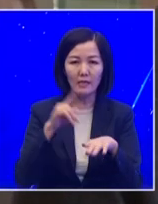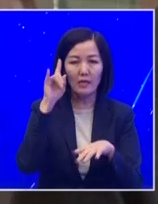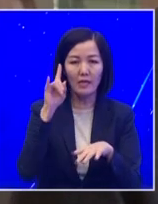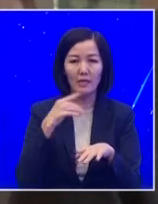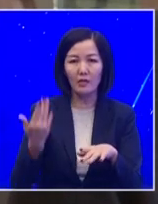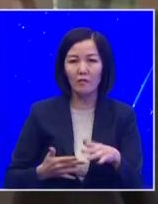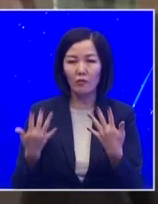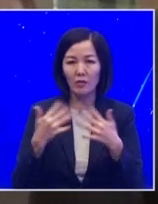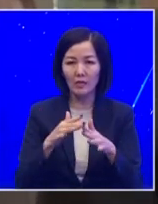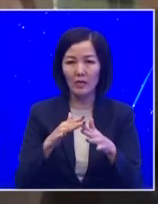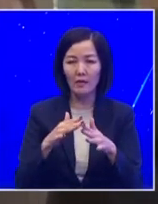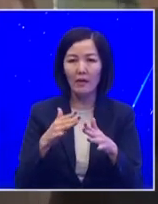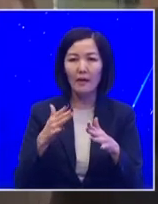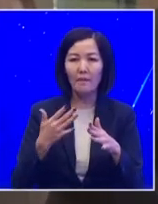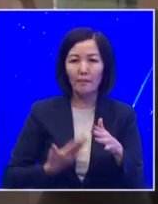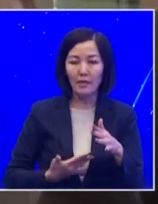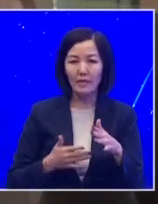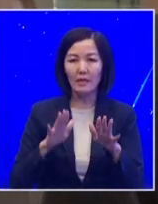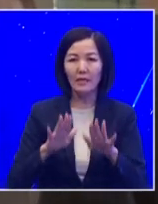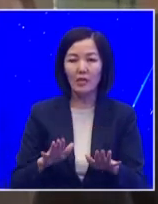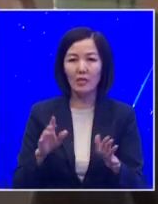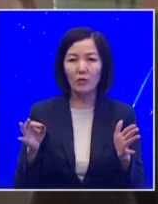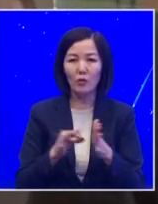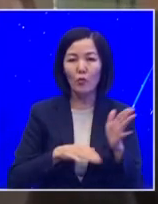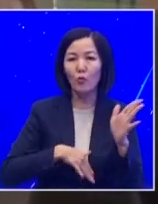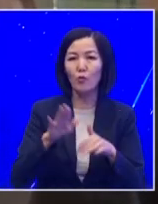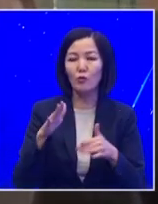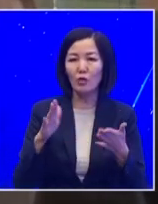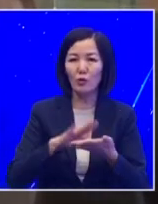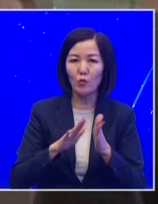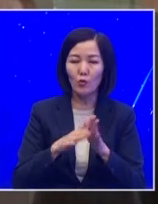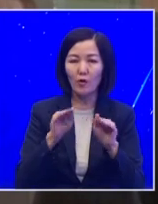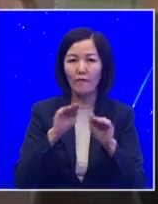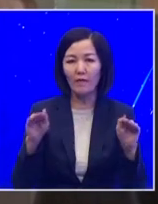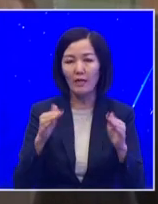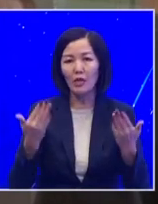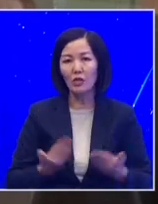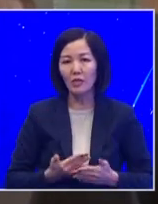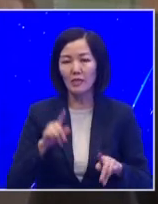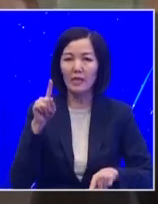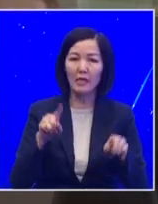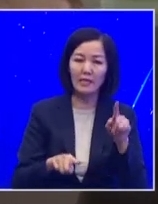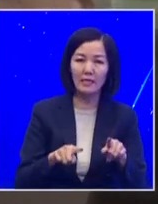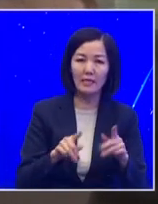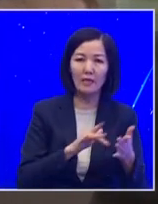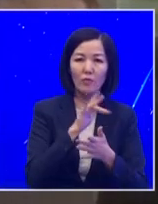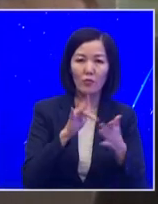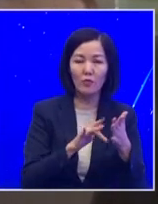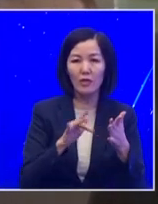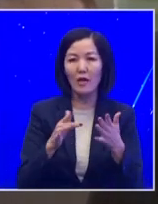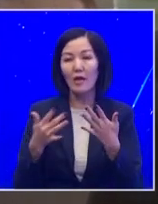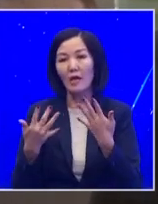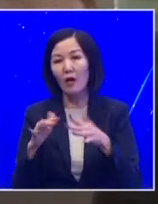живет в сельской местности. Одной из наших задач является улучшение их уровня жизни, чтобы разница между жизнью в городе и селе уменьшилась.